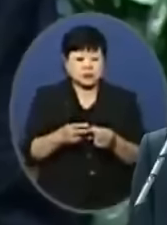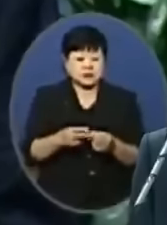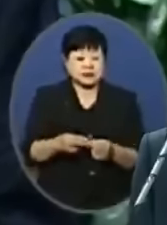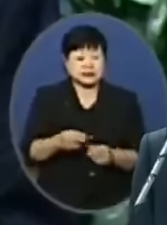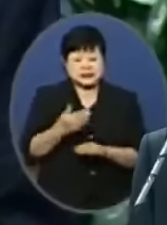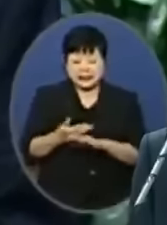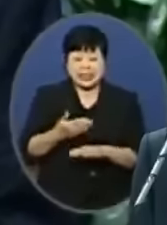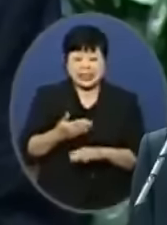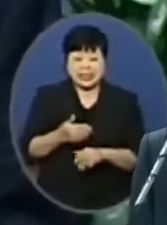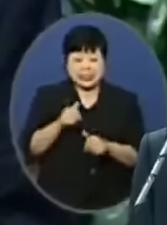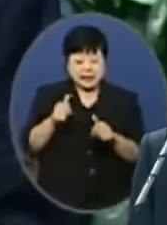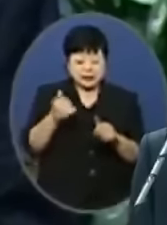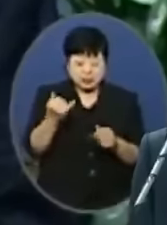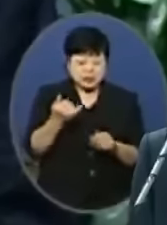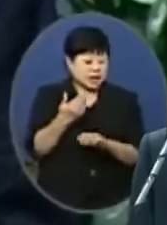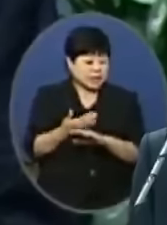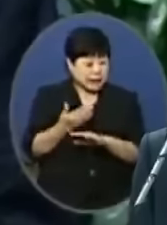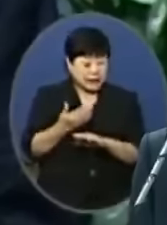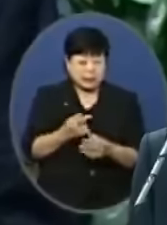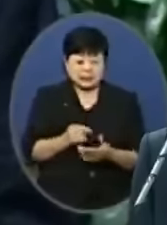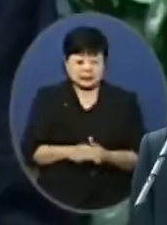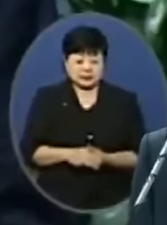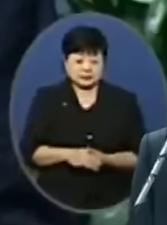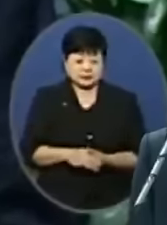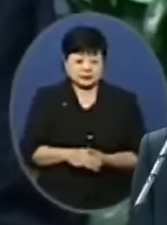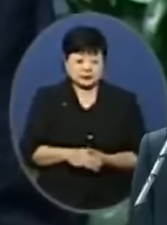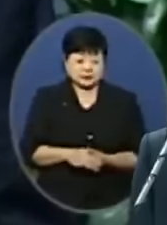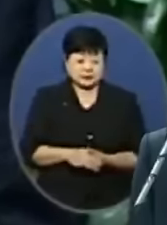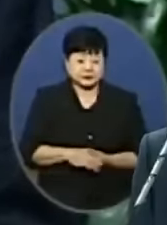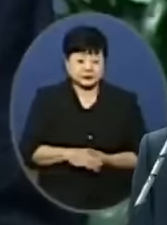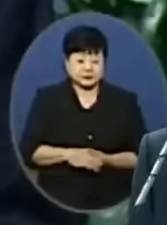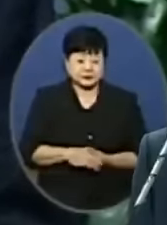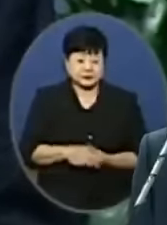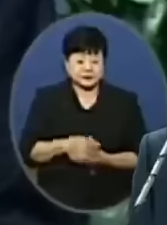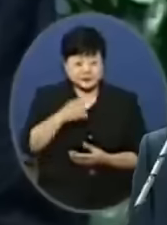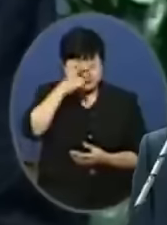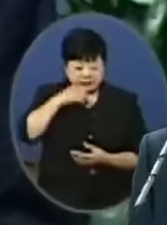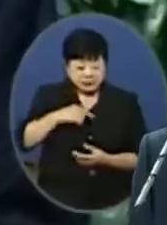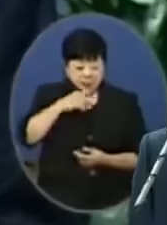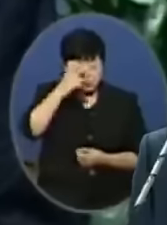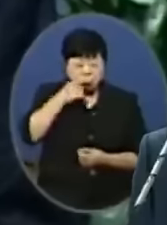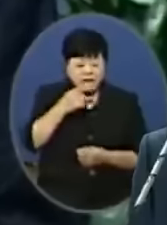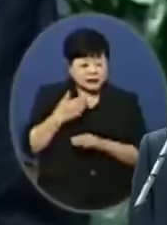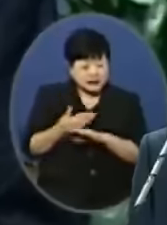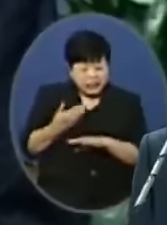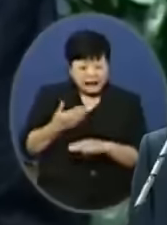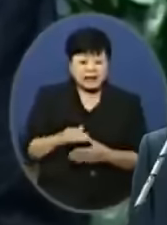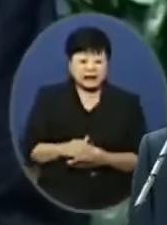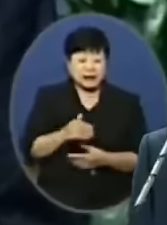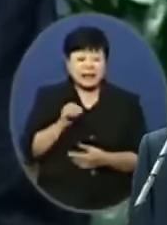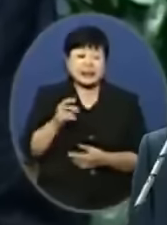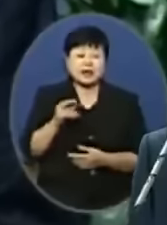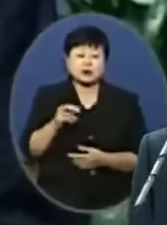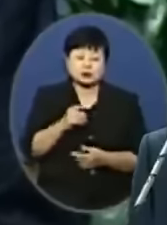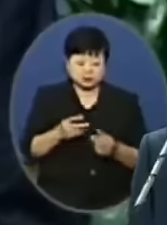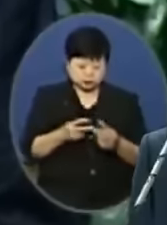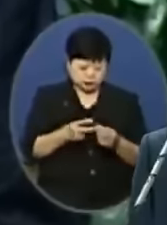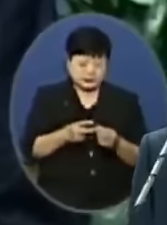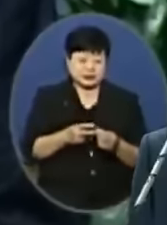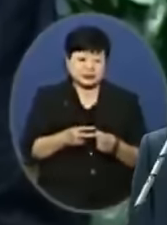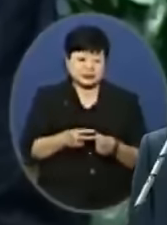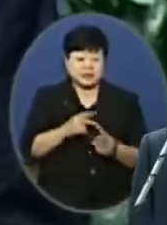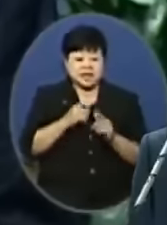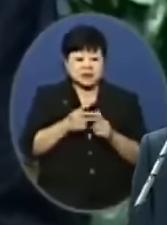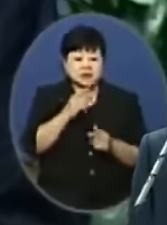남자가 여자와 다른 것처럼 다릅니다. 서양과 동양이 다른 것처럼 다릅니다. 그때는 헤테레스라는 말을 쓰는 것입니다. 그런데